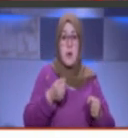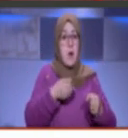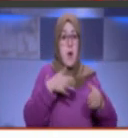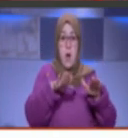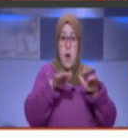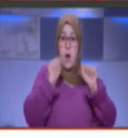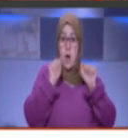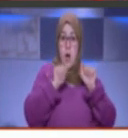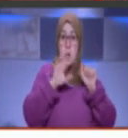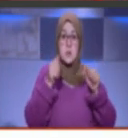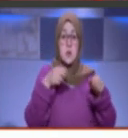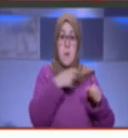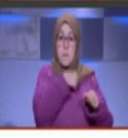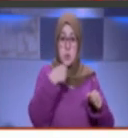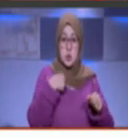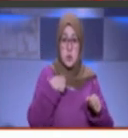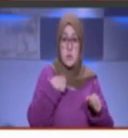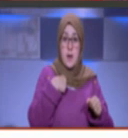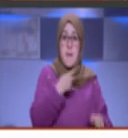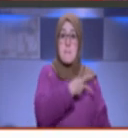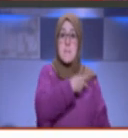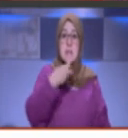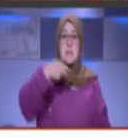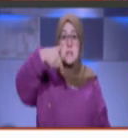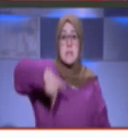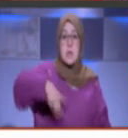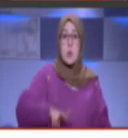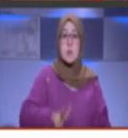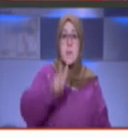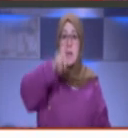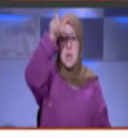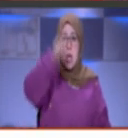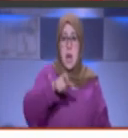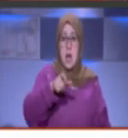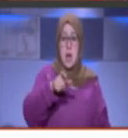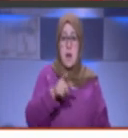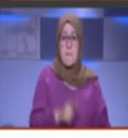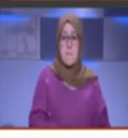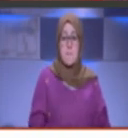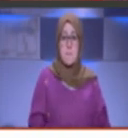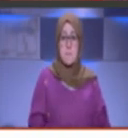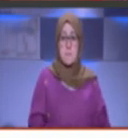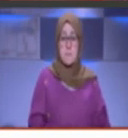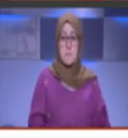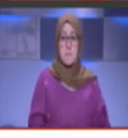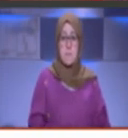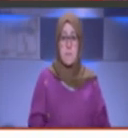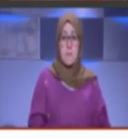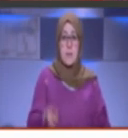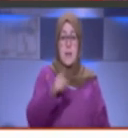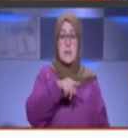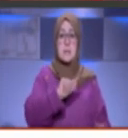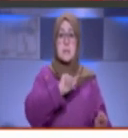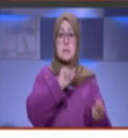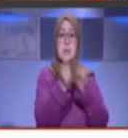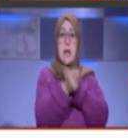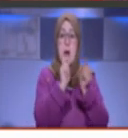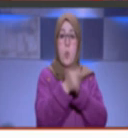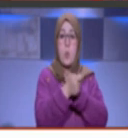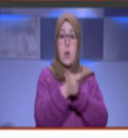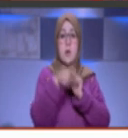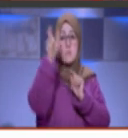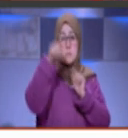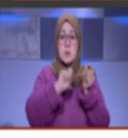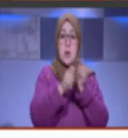إلى 276 حالة من أصل 427 حالة تحولت نتائج تحاليلها